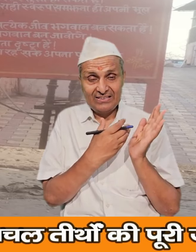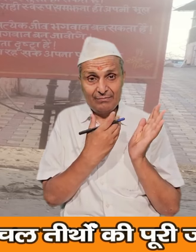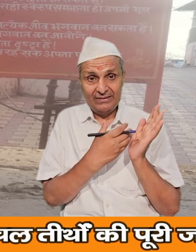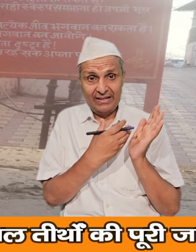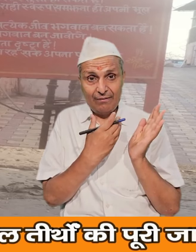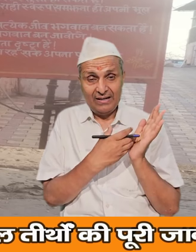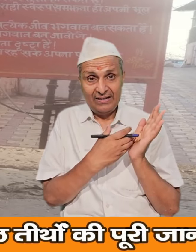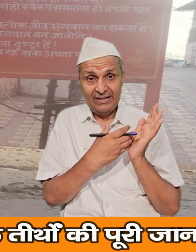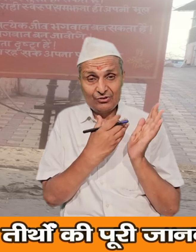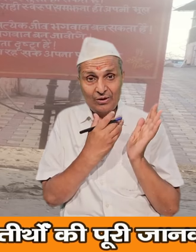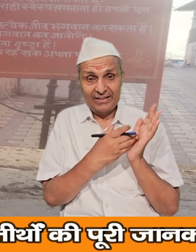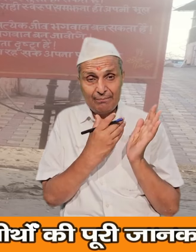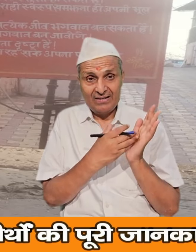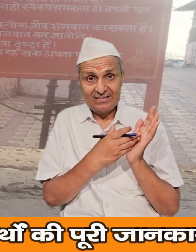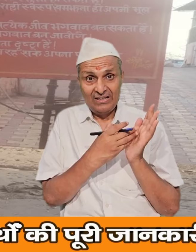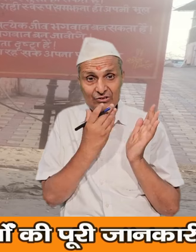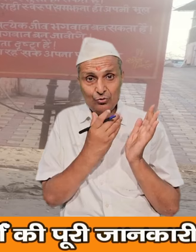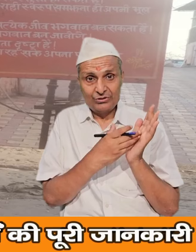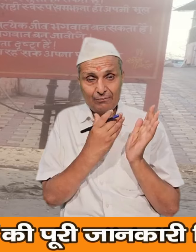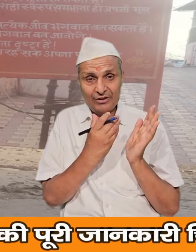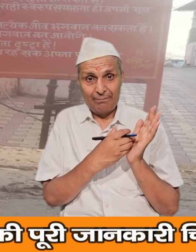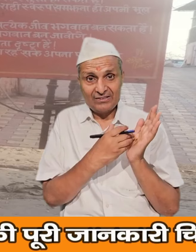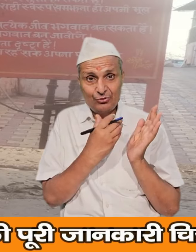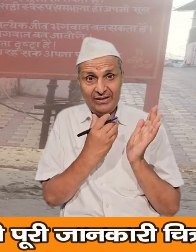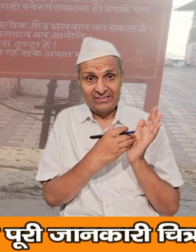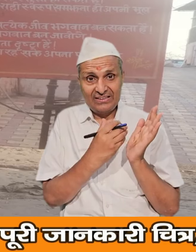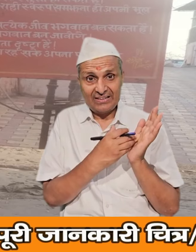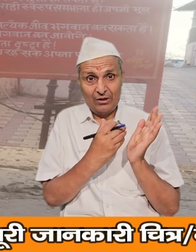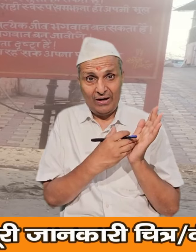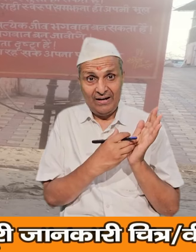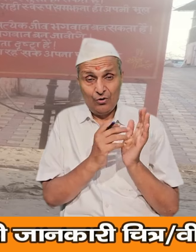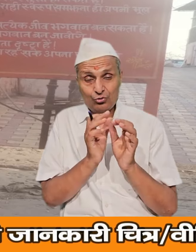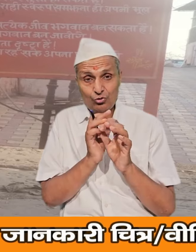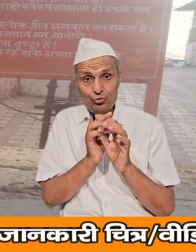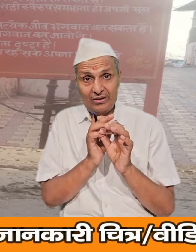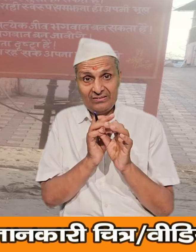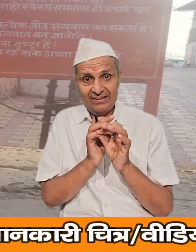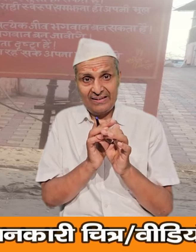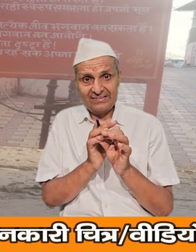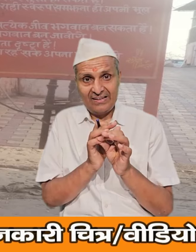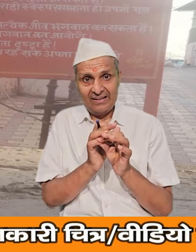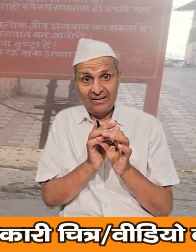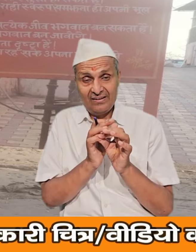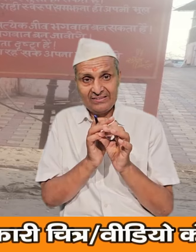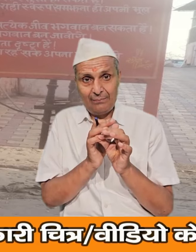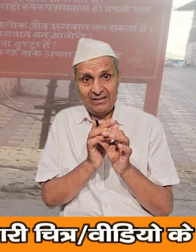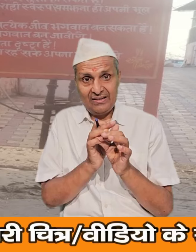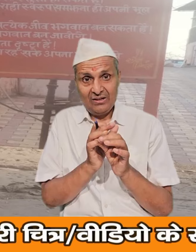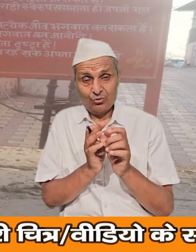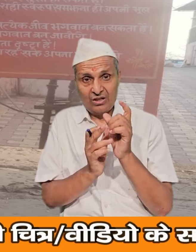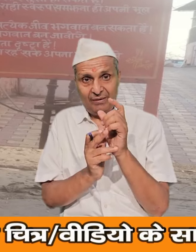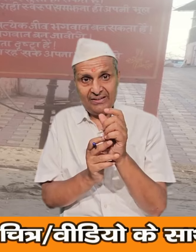भगवान के इस मंदिर के बाहर इस द्वार के पास इस सूचना बोर्ड के पास जो इस तरह से रखा हुआ है उसको तुरंत हटाया जाए यह